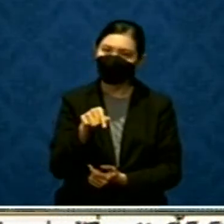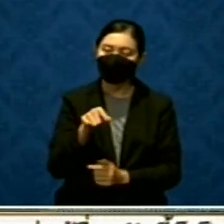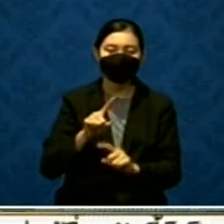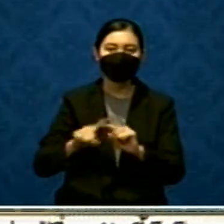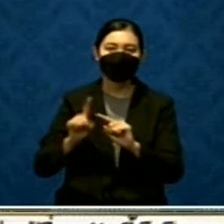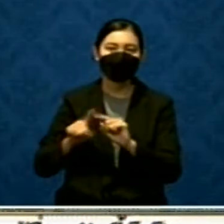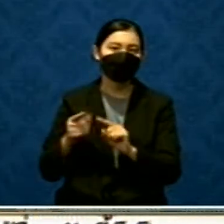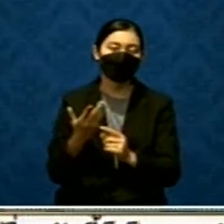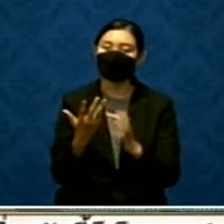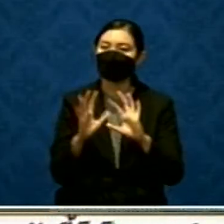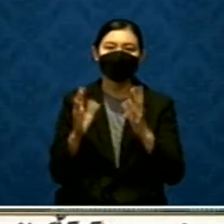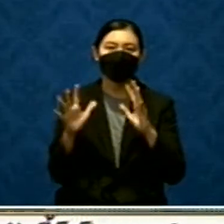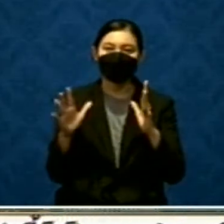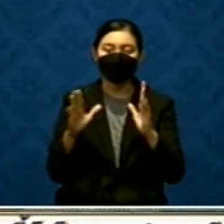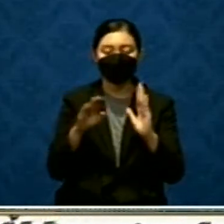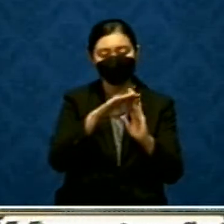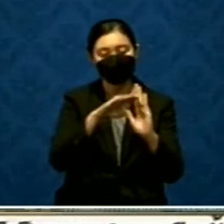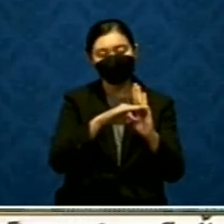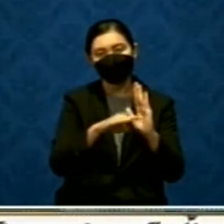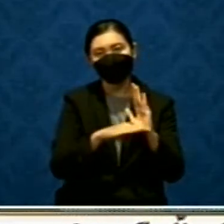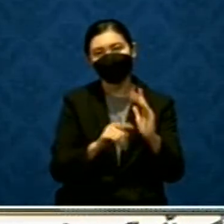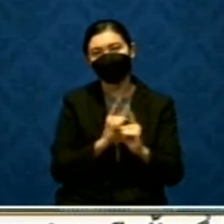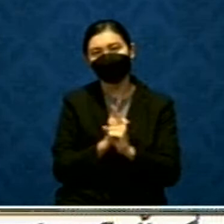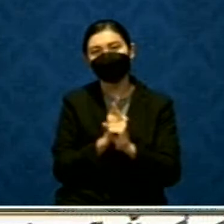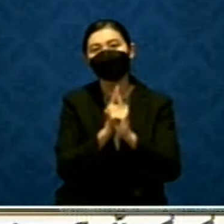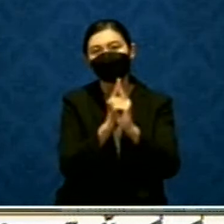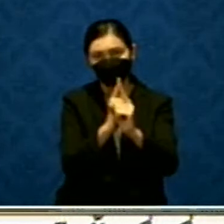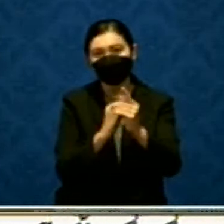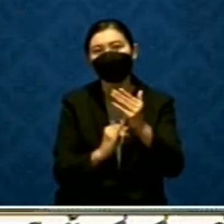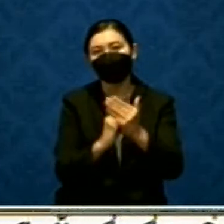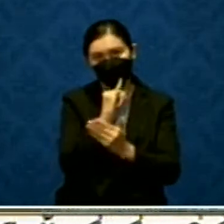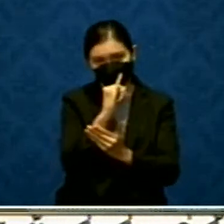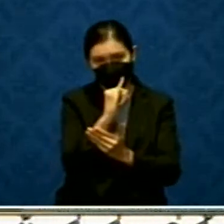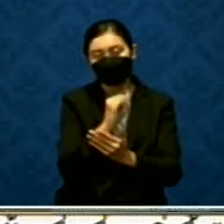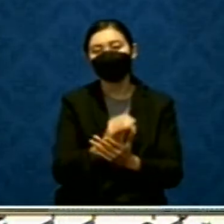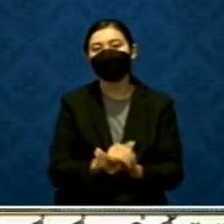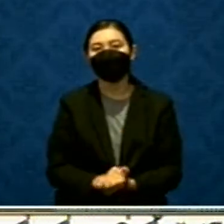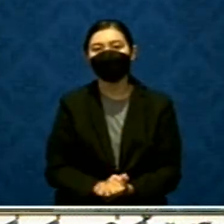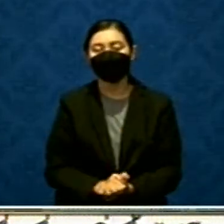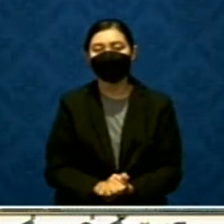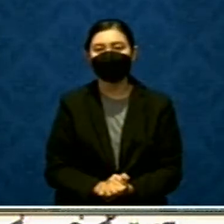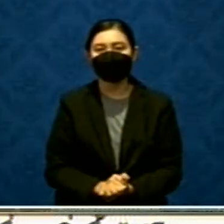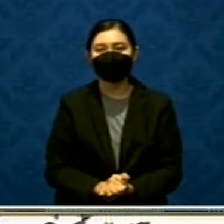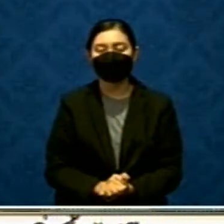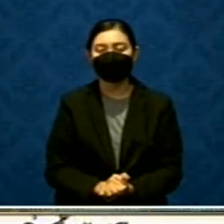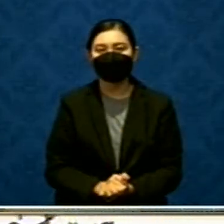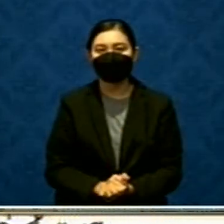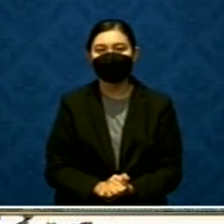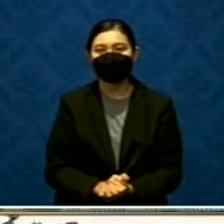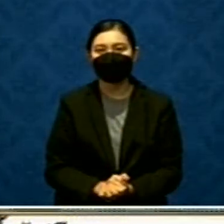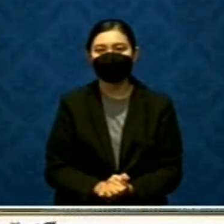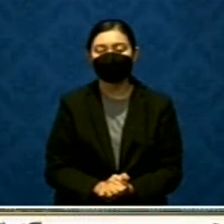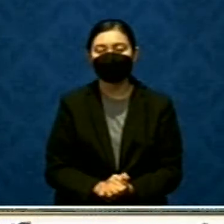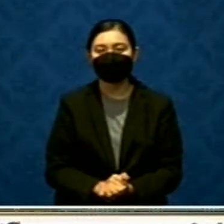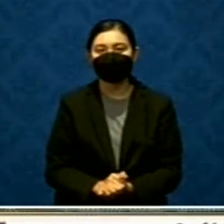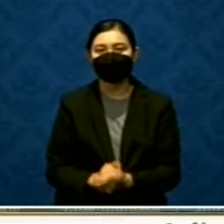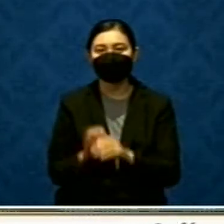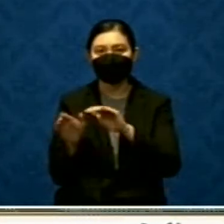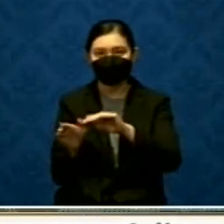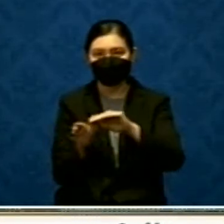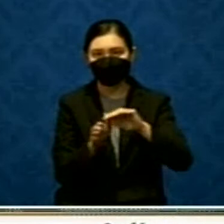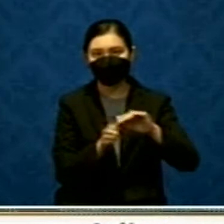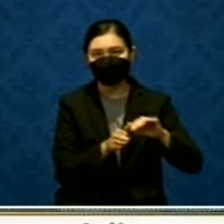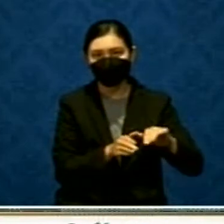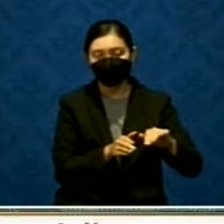ก็เป็นเรื่องที่ขอเรียนผ่านท่านประธานนะครับไปยังท่านสมาชิกกรณีอีกกรณีหนึ่งครับที่ต้องขอก